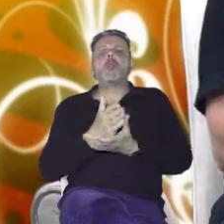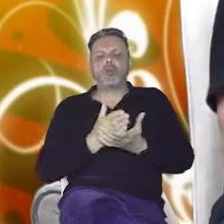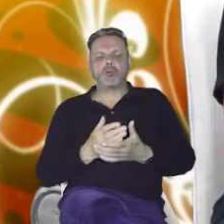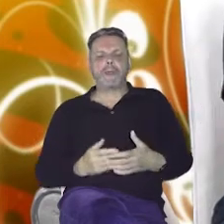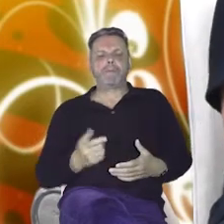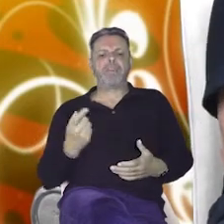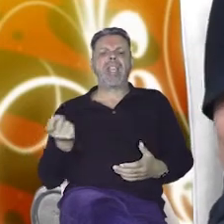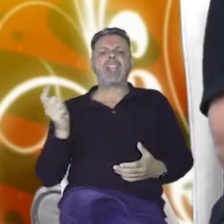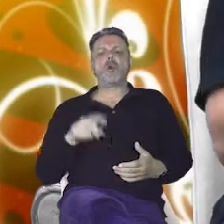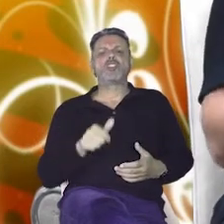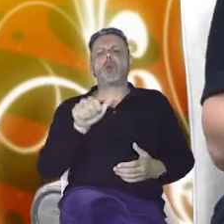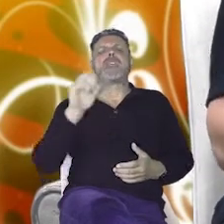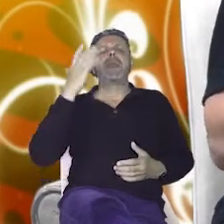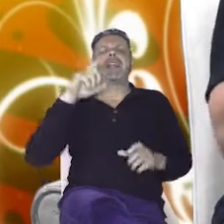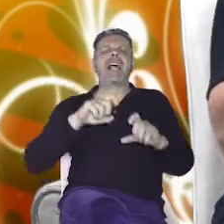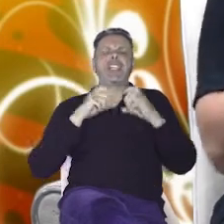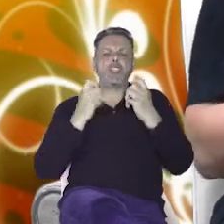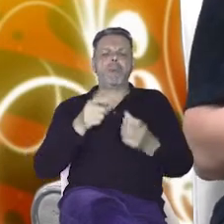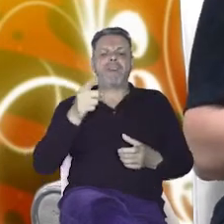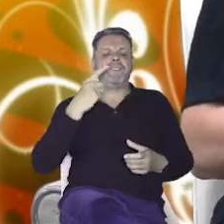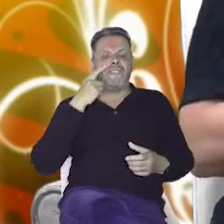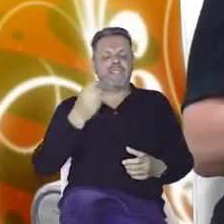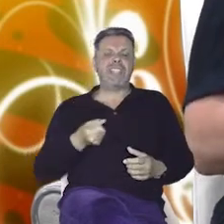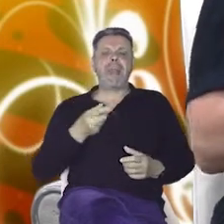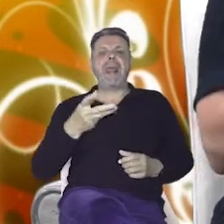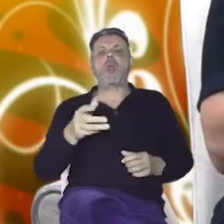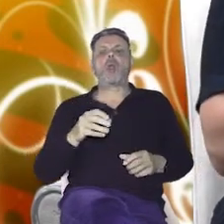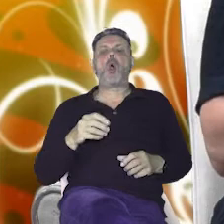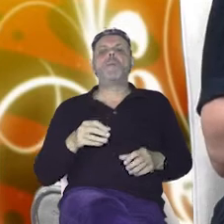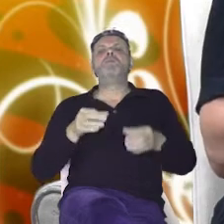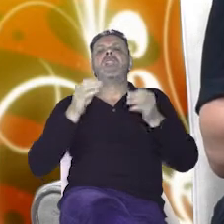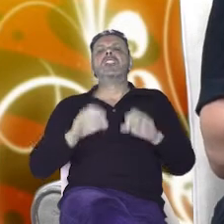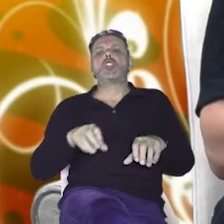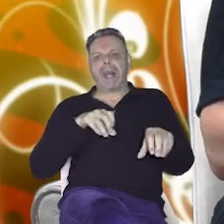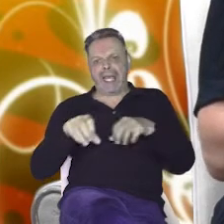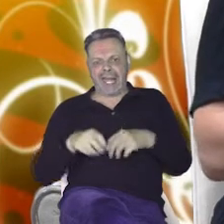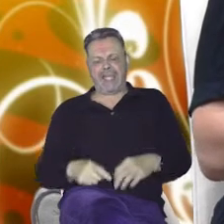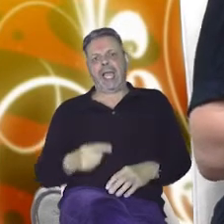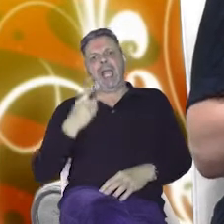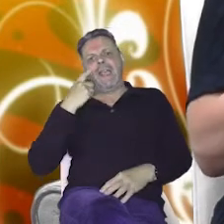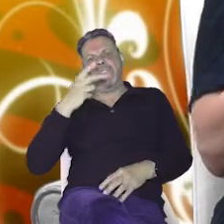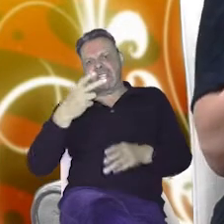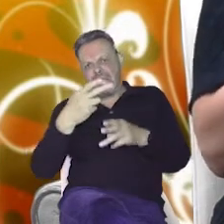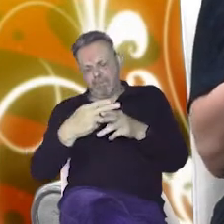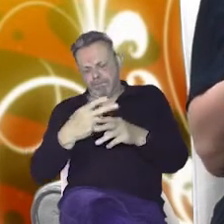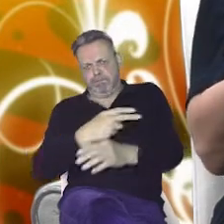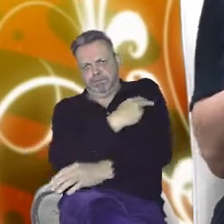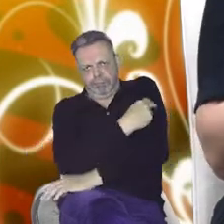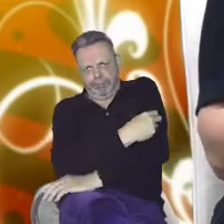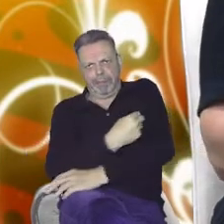dođete u tako jedan gradski dom, vi tamo vidite nekoliko socijalnih radnika, pa vidite bolničarke, pa